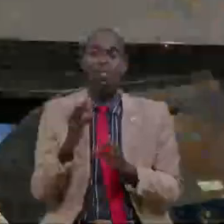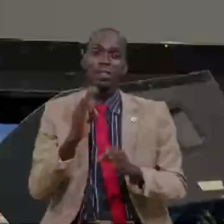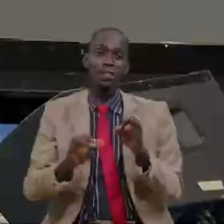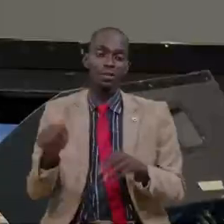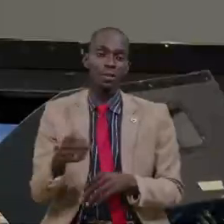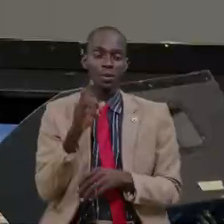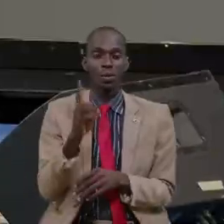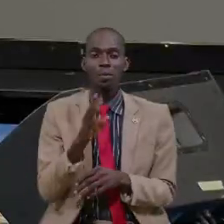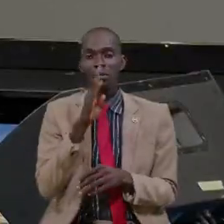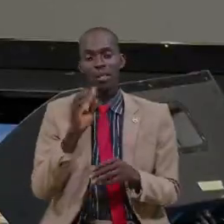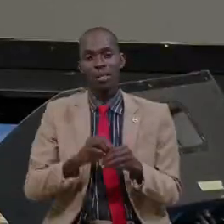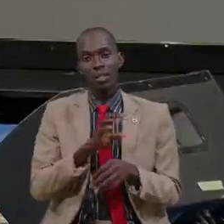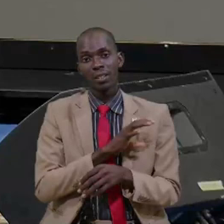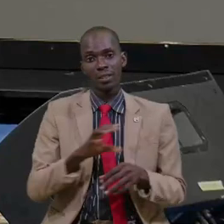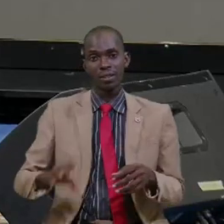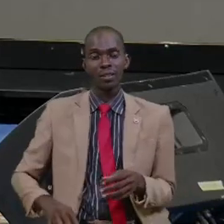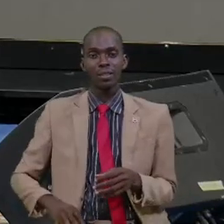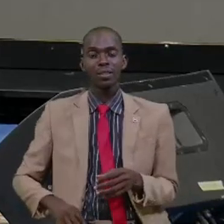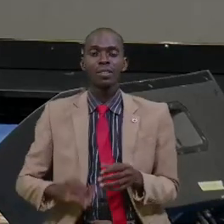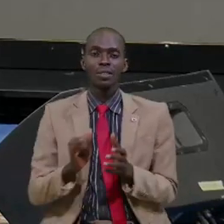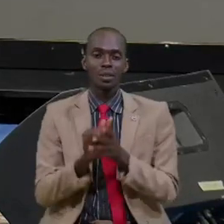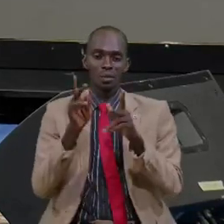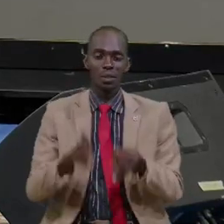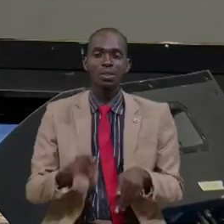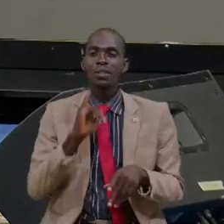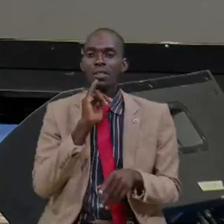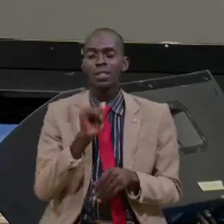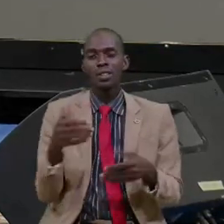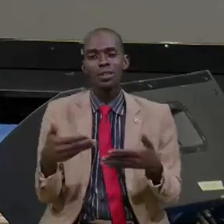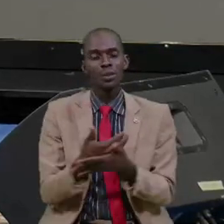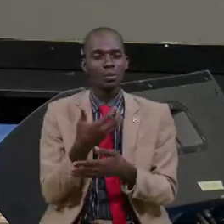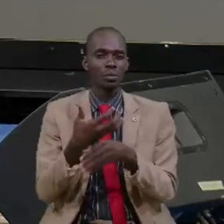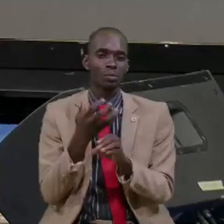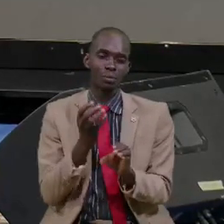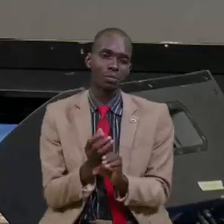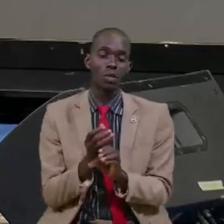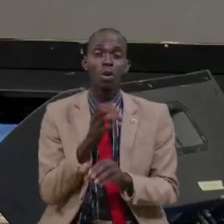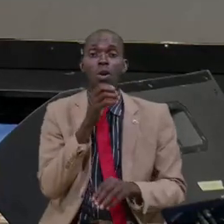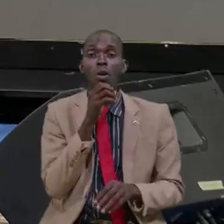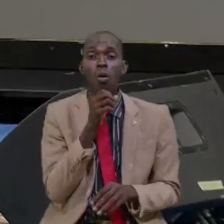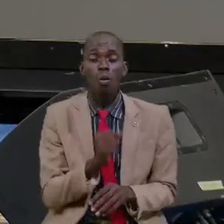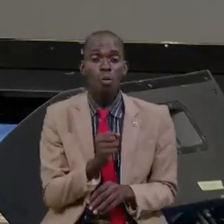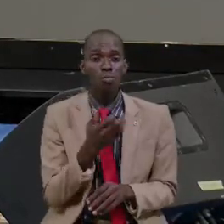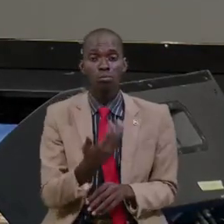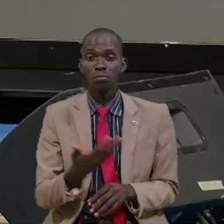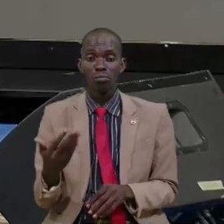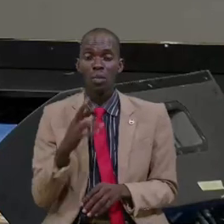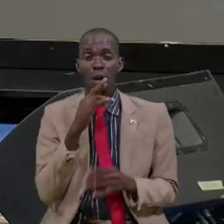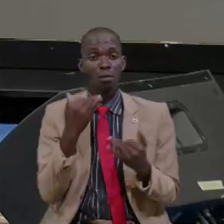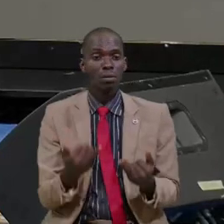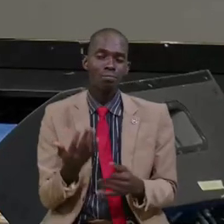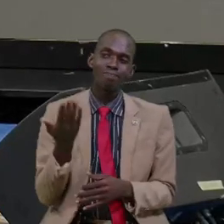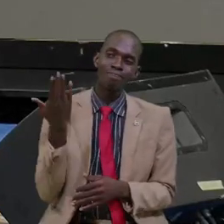Parce que si quelqu'un est en Christ, il est une nouvelle créature. Les choses anciennes